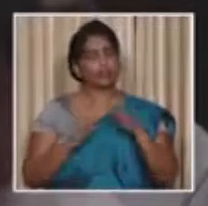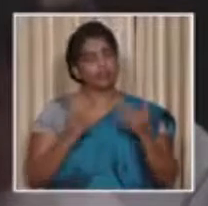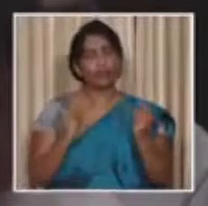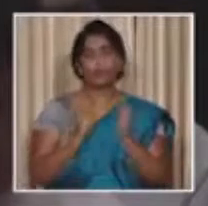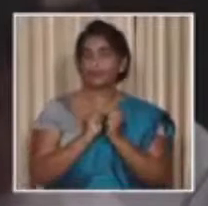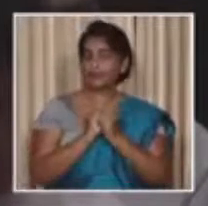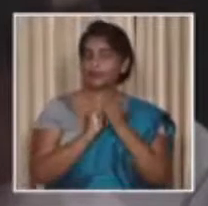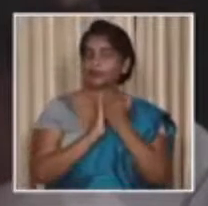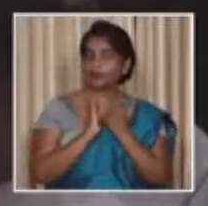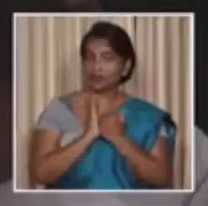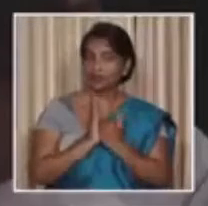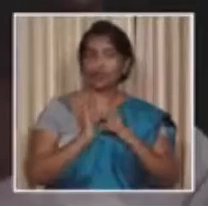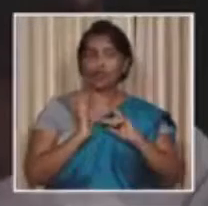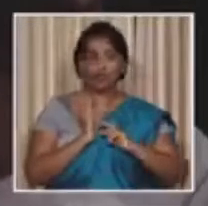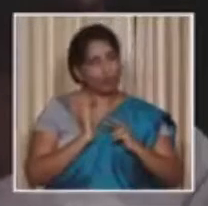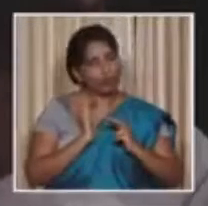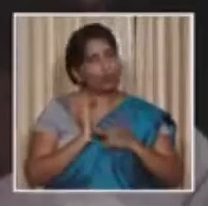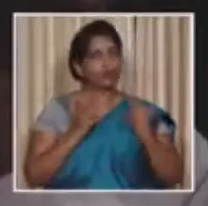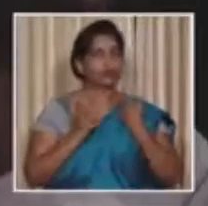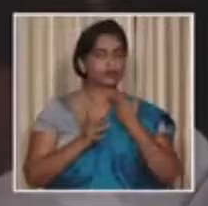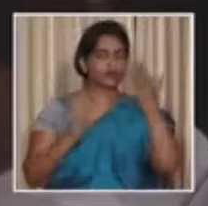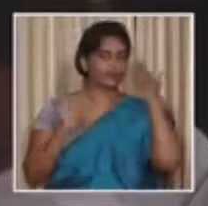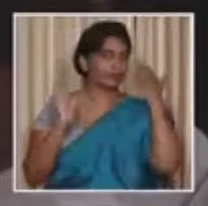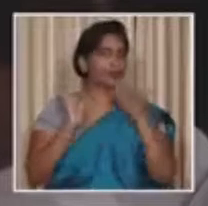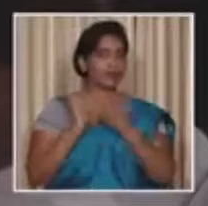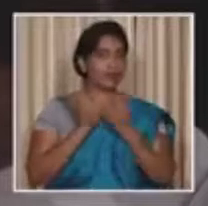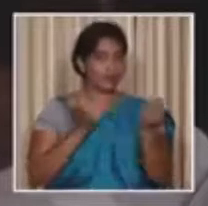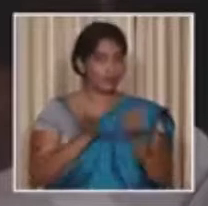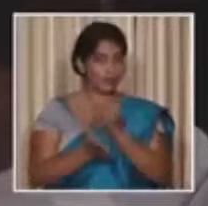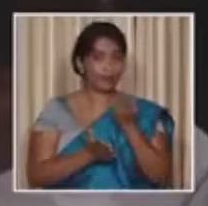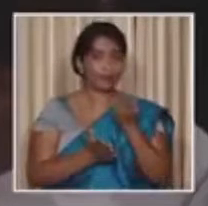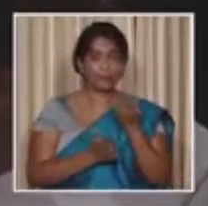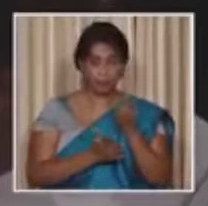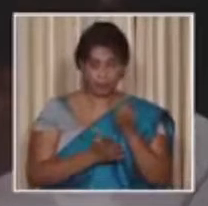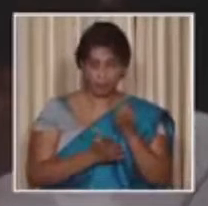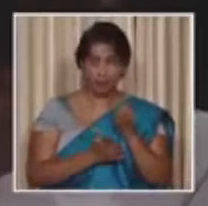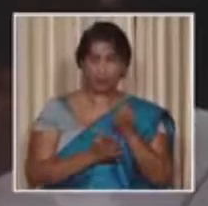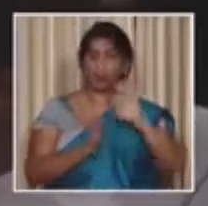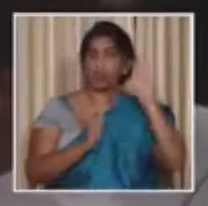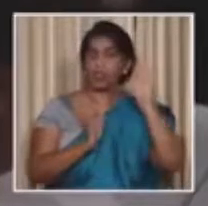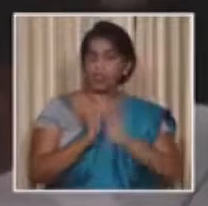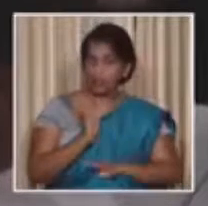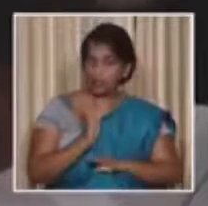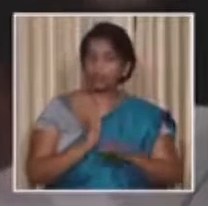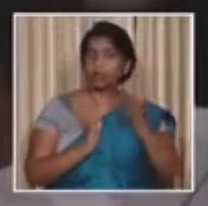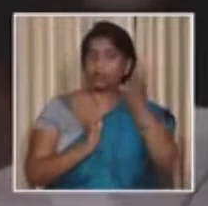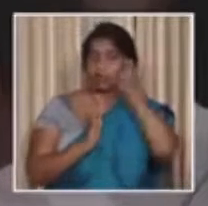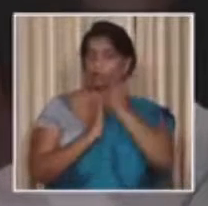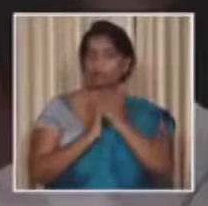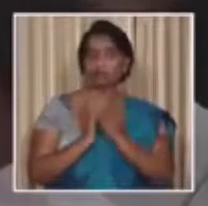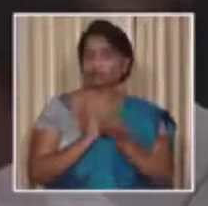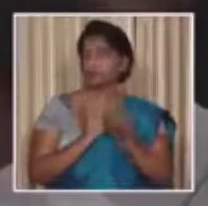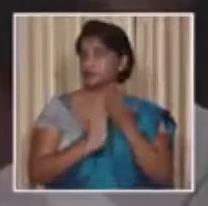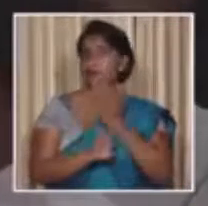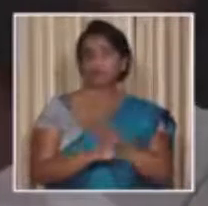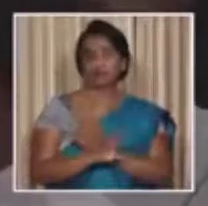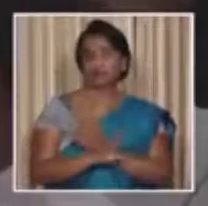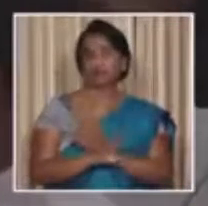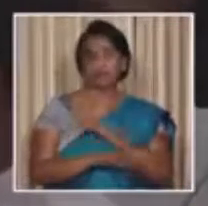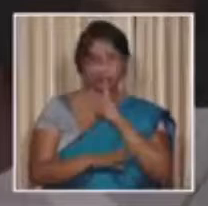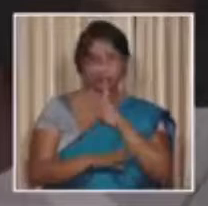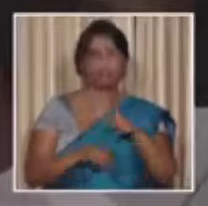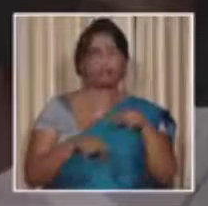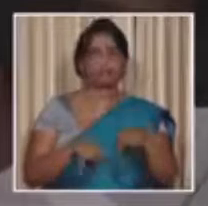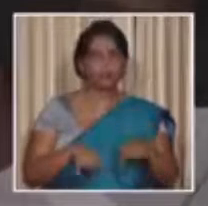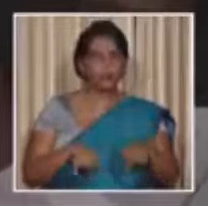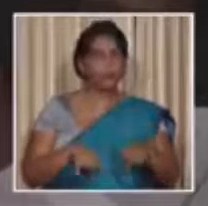සටහනක් ව්‍යාපෘතියක් හෝ වැවිෂයක් සඳහා වෙන්කරනු ලබන මුදල අඩු කිරීම යෝජනාවක් ගැන කලින් දෙන්න කියලා කරු කතානායක කියන්නේ